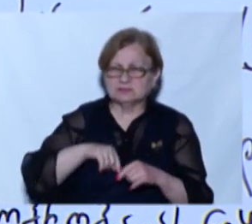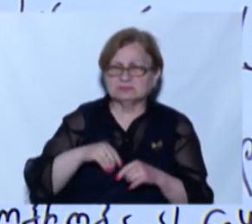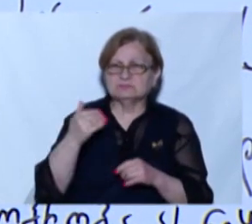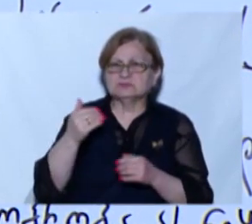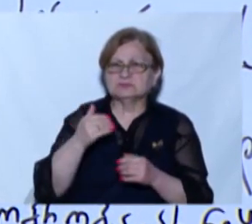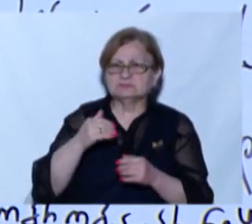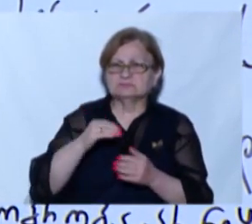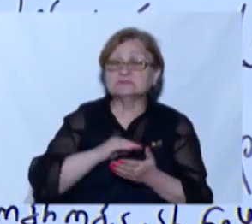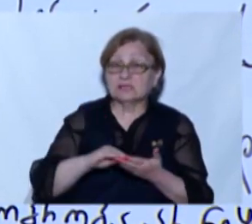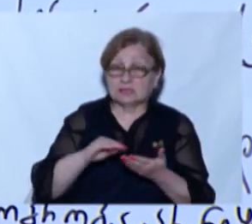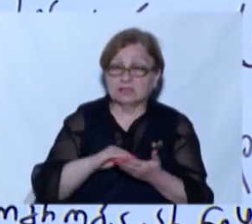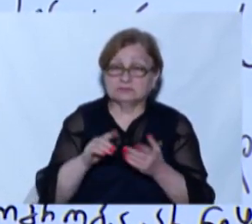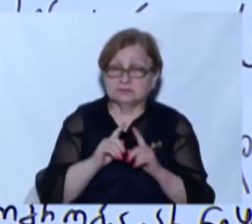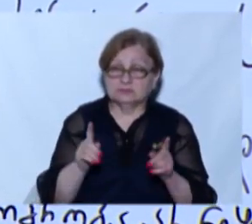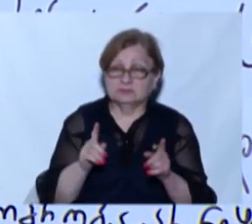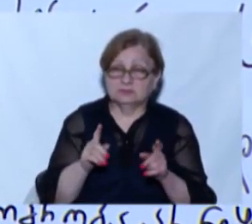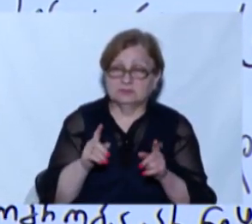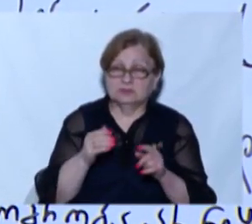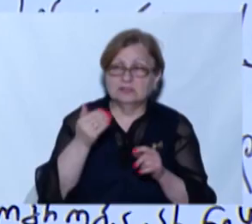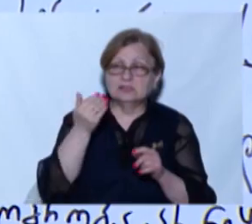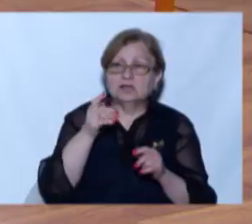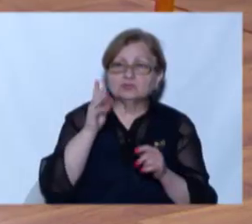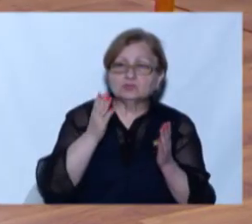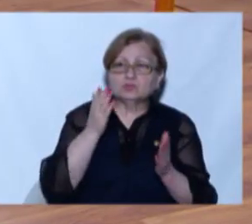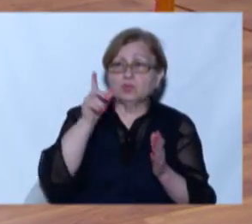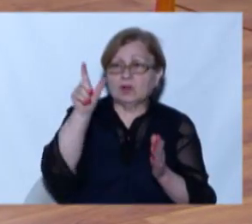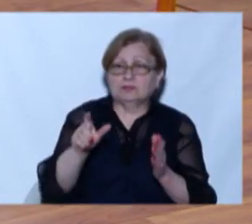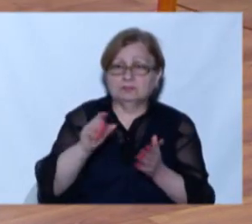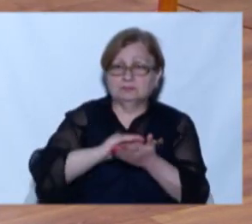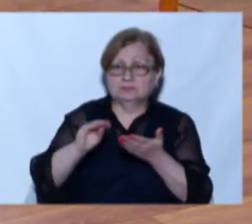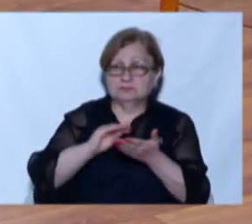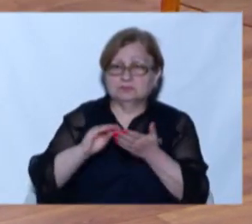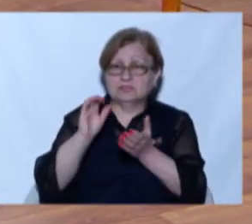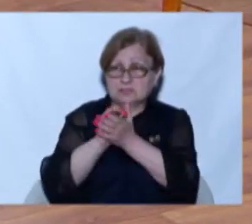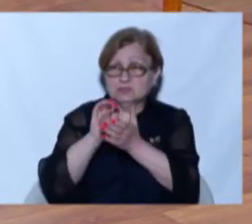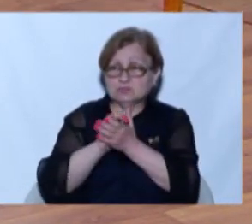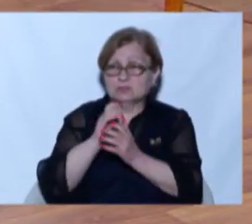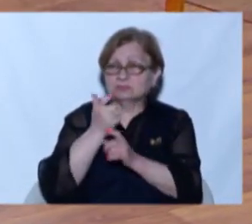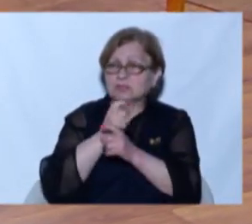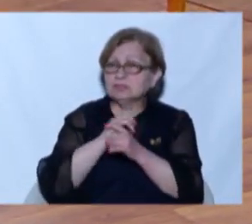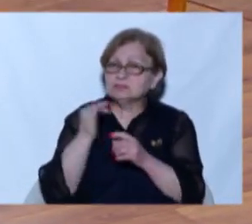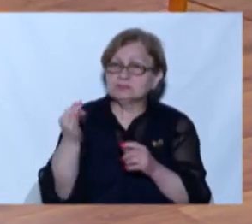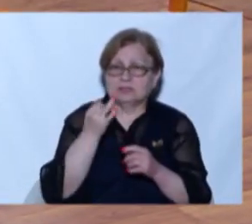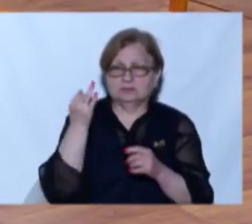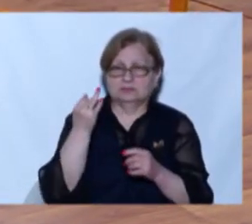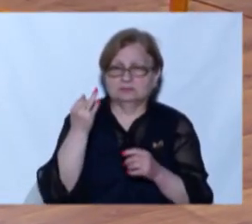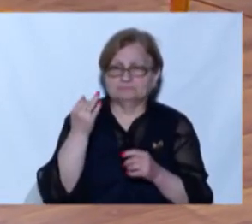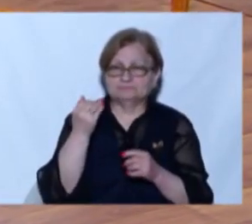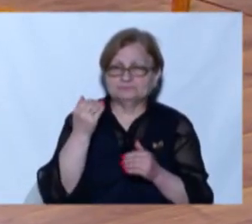მწერალს? რომელთან ნაცნობობაც განსაკუთრებით საინტერესოა, იმიტომ რომ